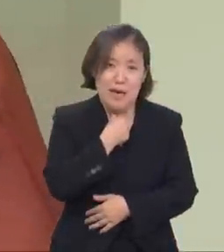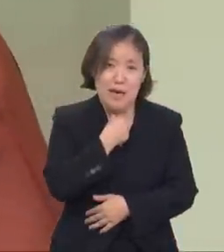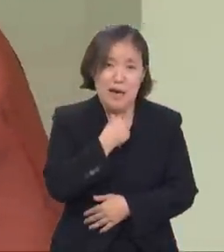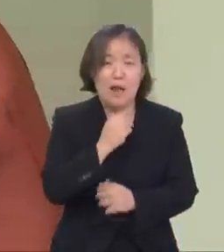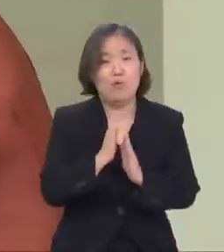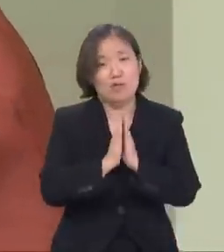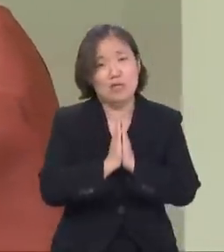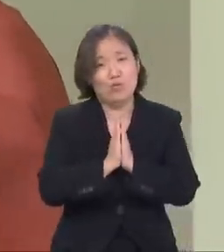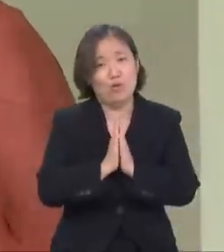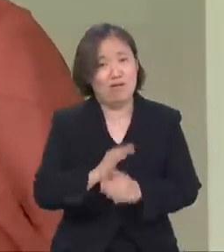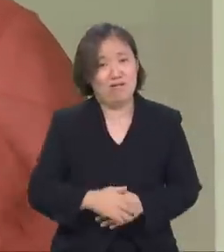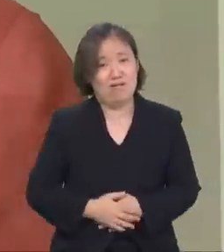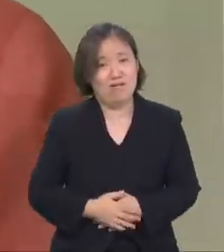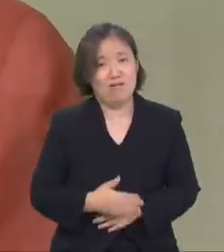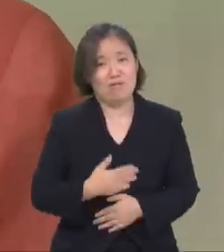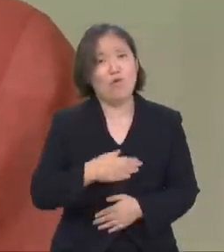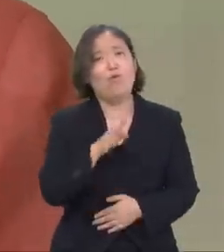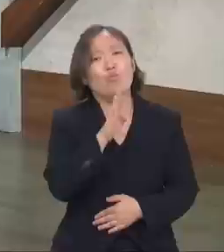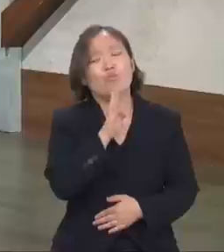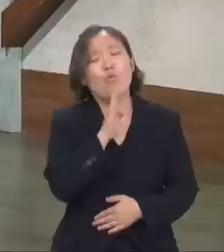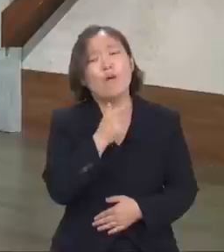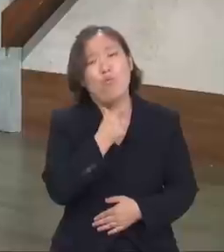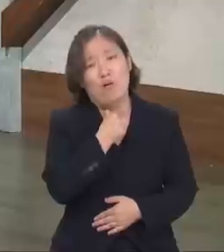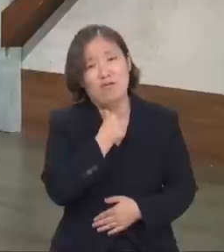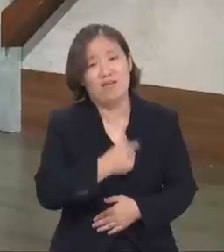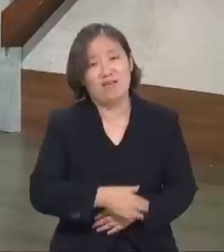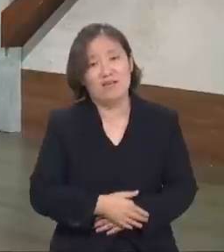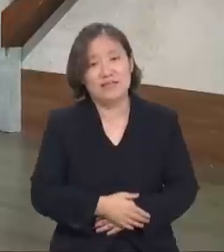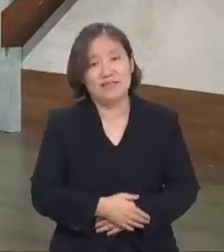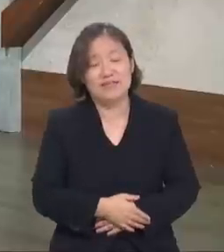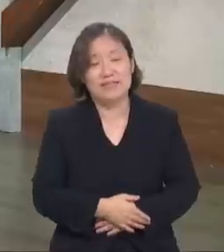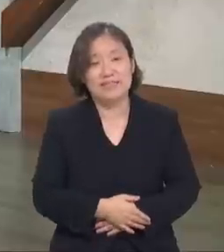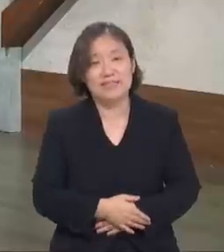발언합니다 정말 그랬으면 좋겠어요